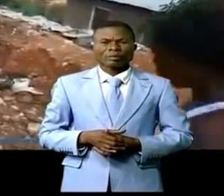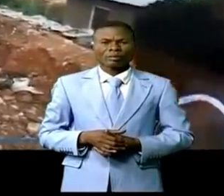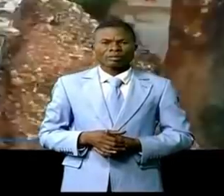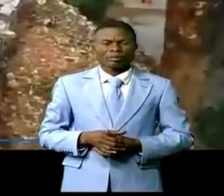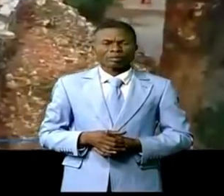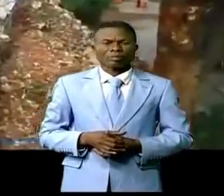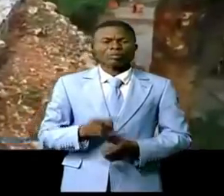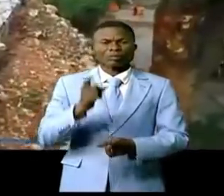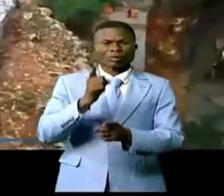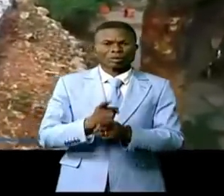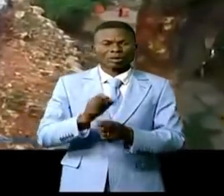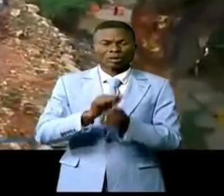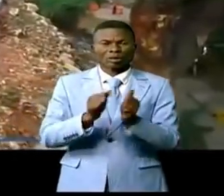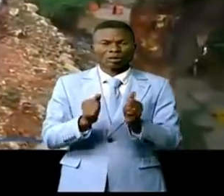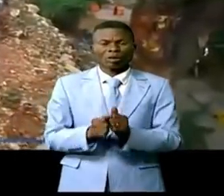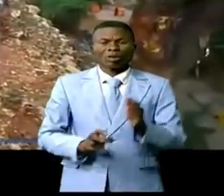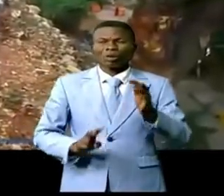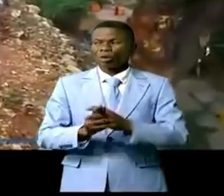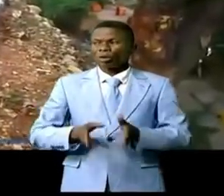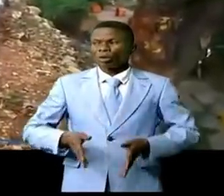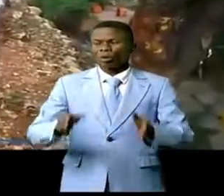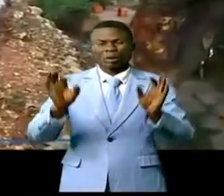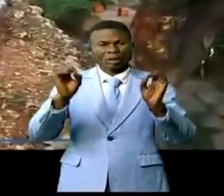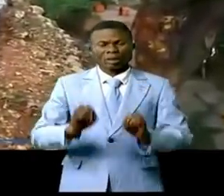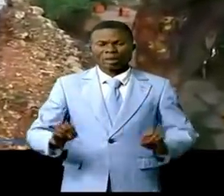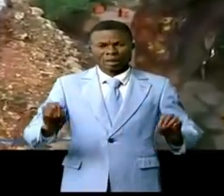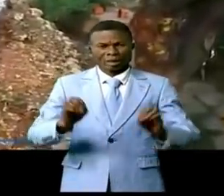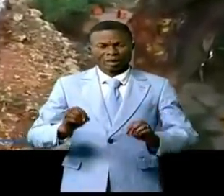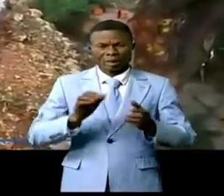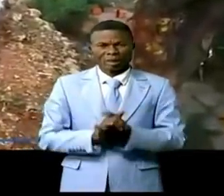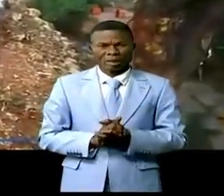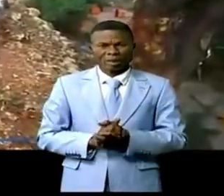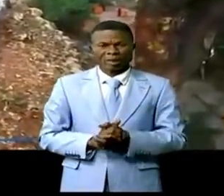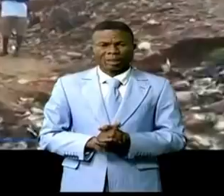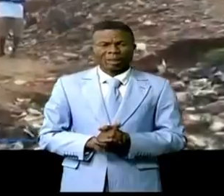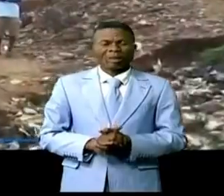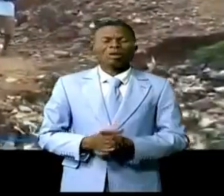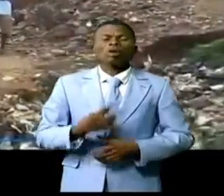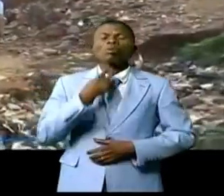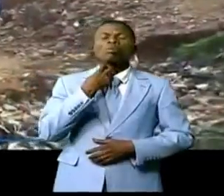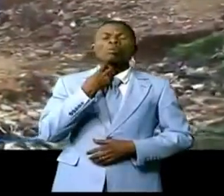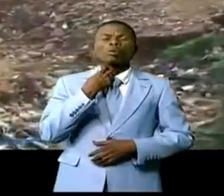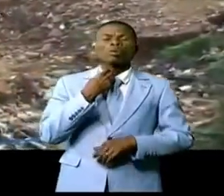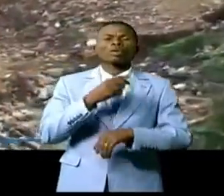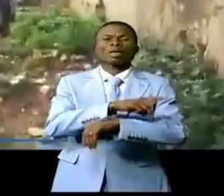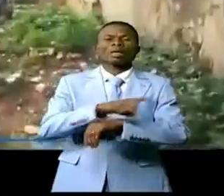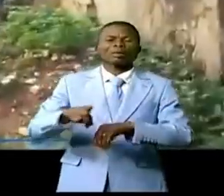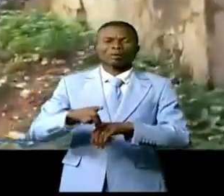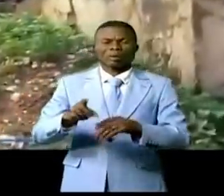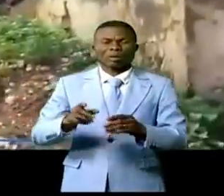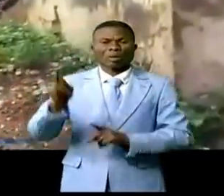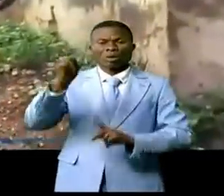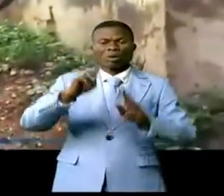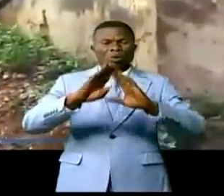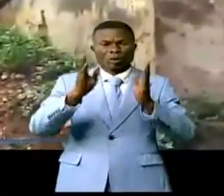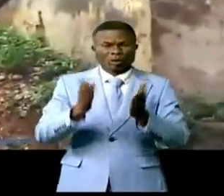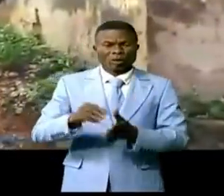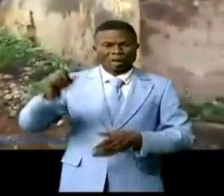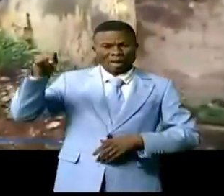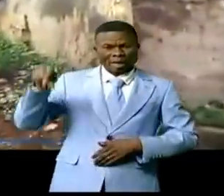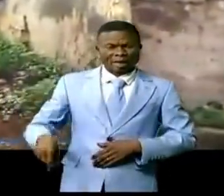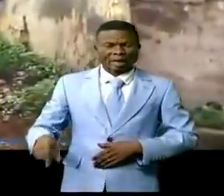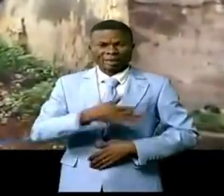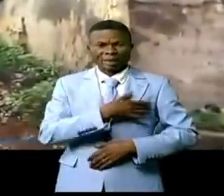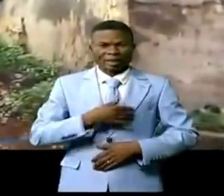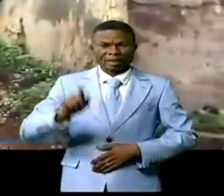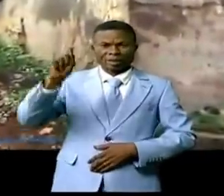Jadis enclavé suite au manque d'infrastructures routières et connexes, à même de les désengorger administrativement, les populaires quartiers Texas,